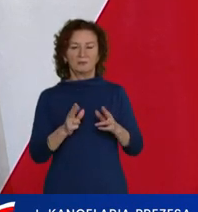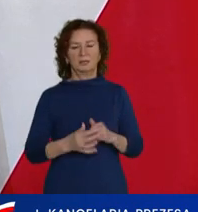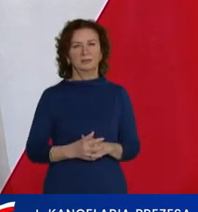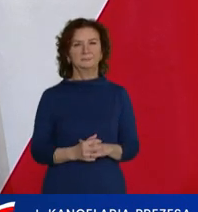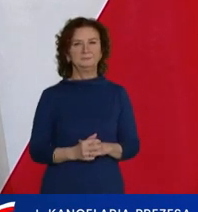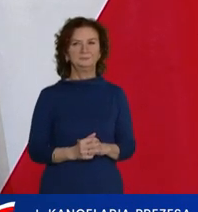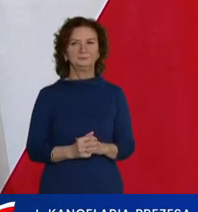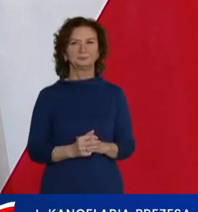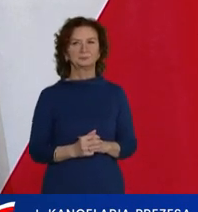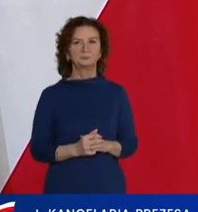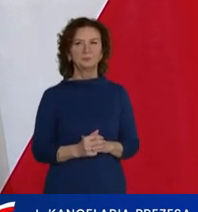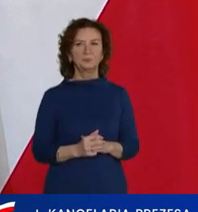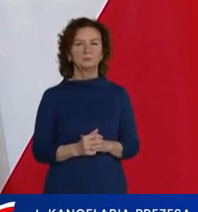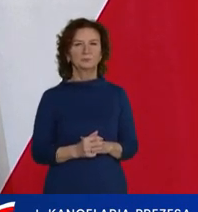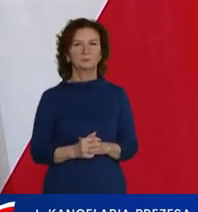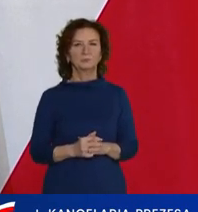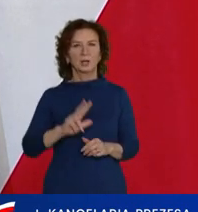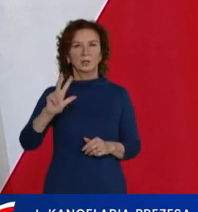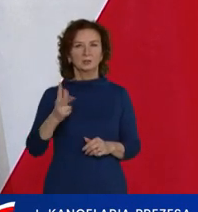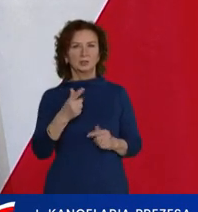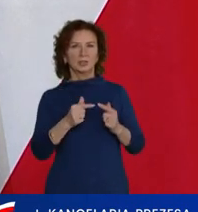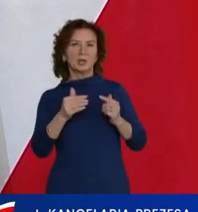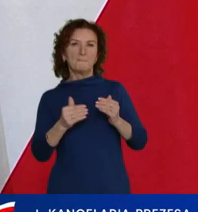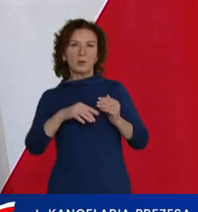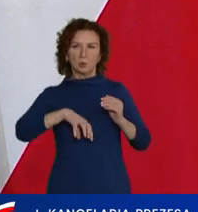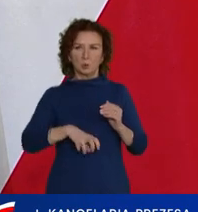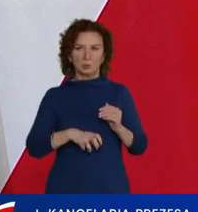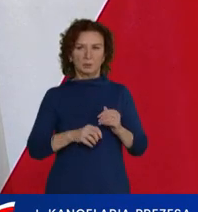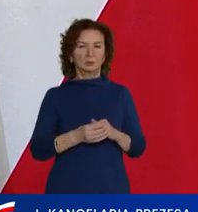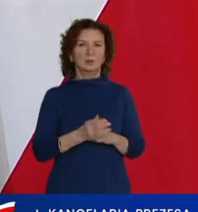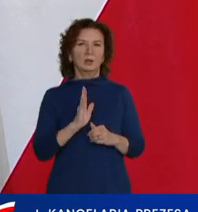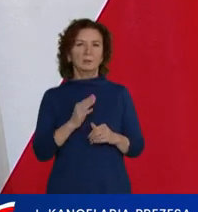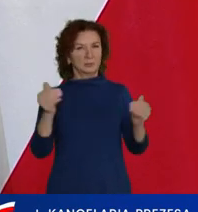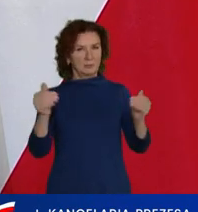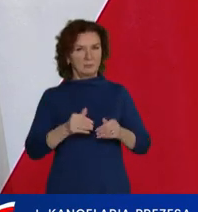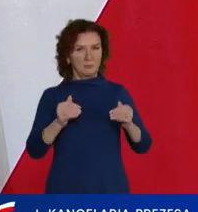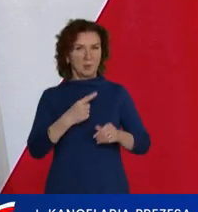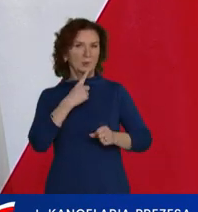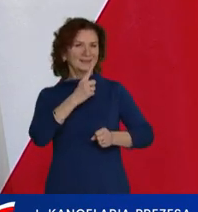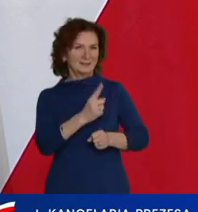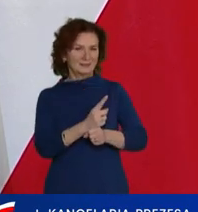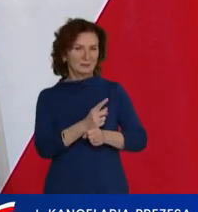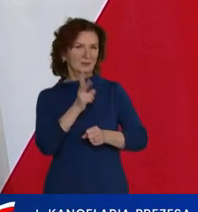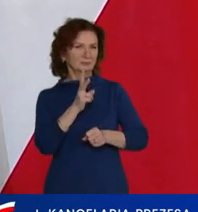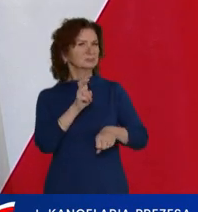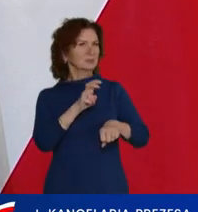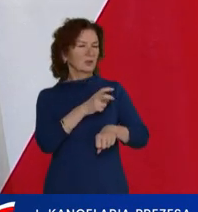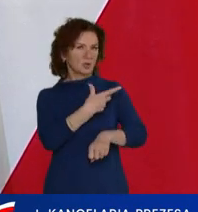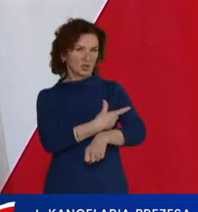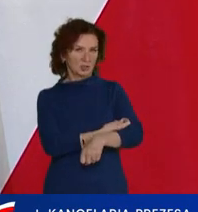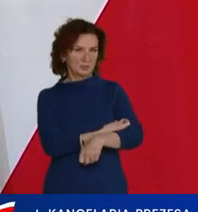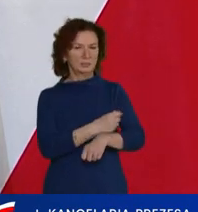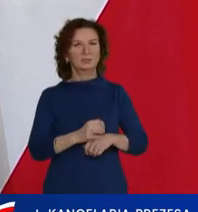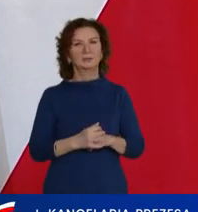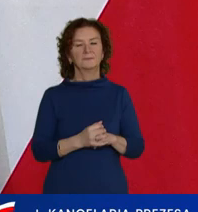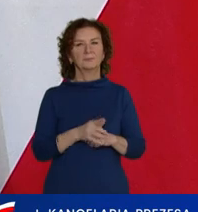przedstawicieli kolejnych zawodów. Trzecią podgrupą, która będzie mogła prowadzić kwalifikacje, ale